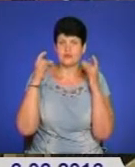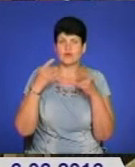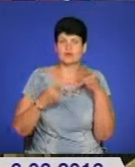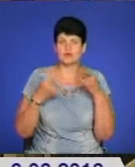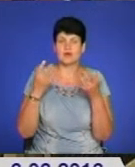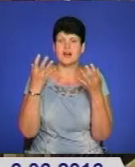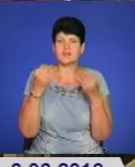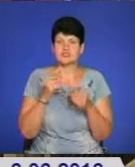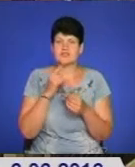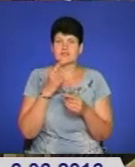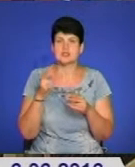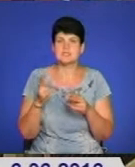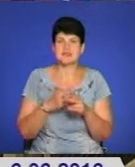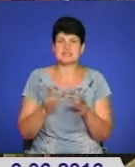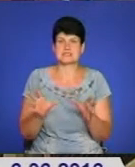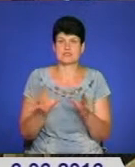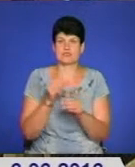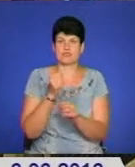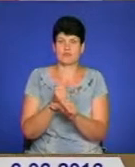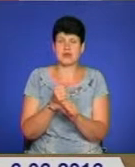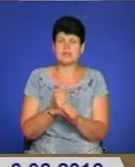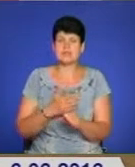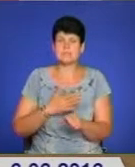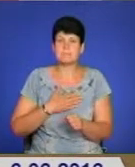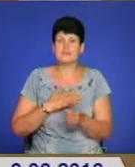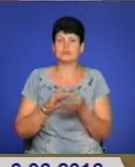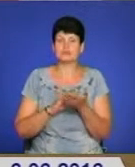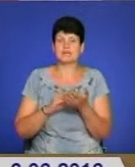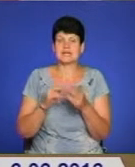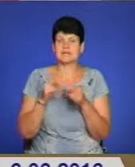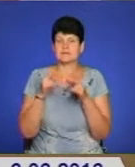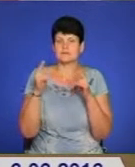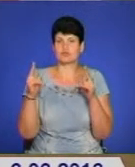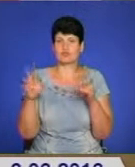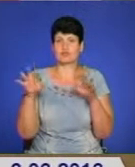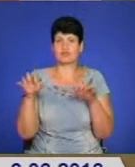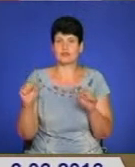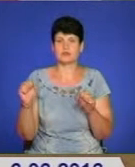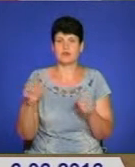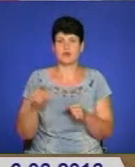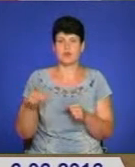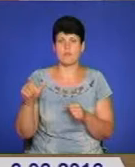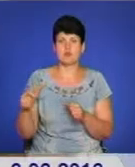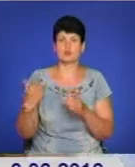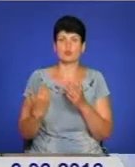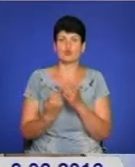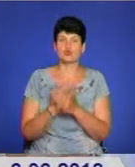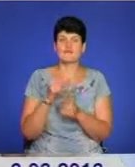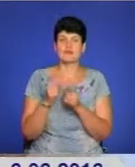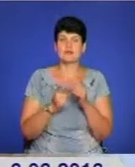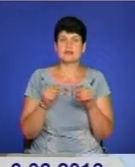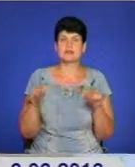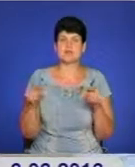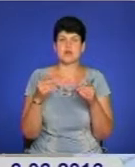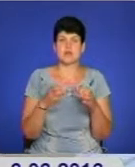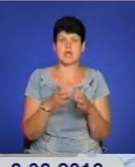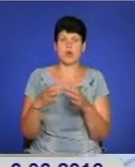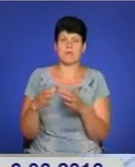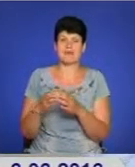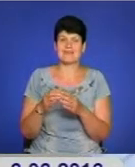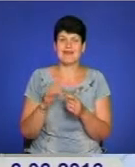без співпраці. Саме ми, журналісти, той місток між владою та громадою. Адже новітні реформи, створення громад,